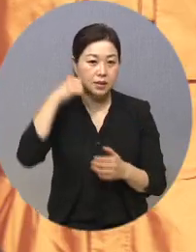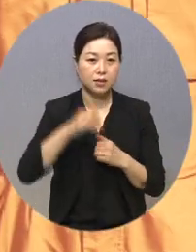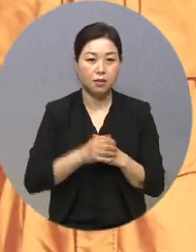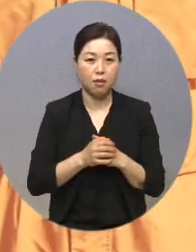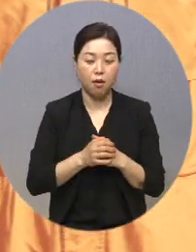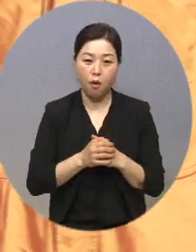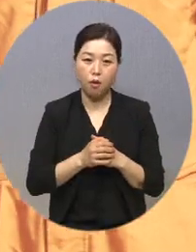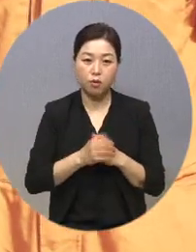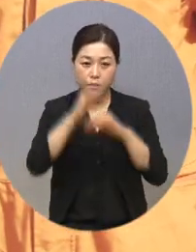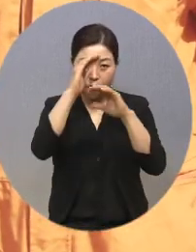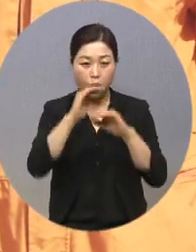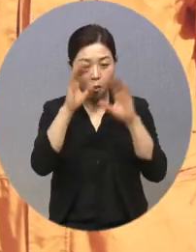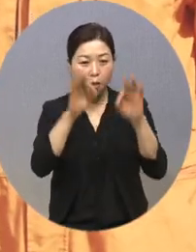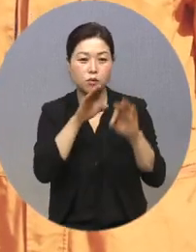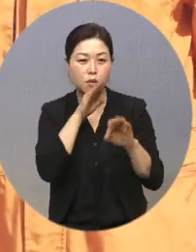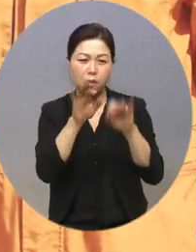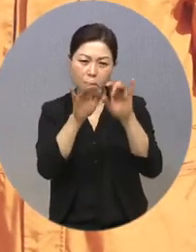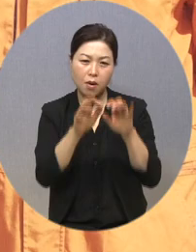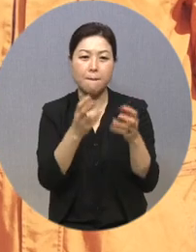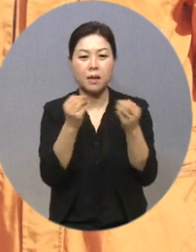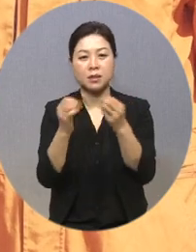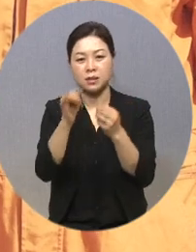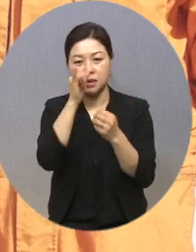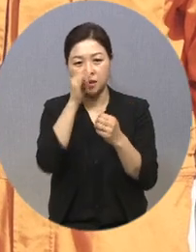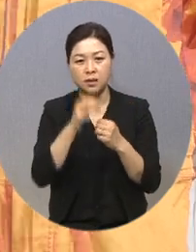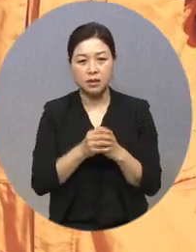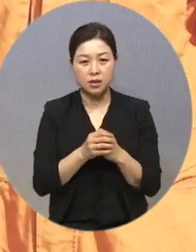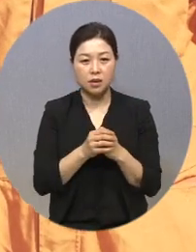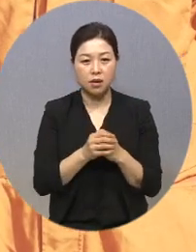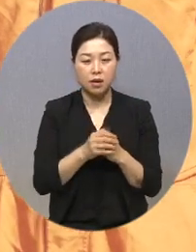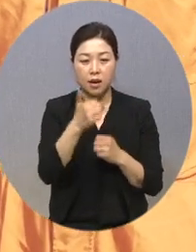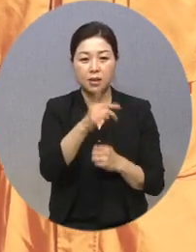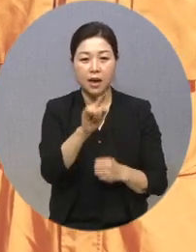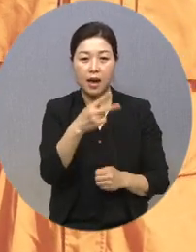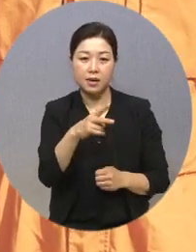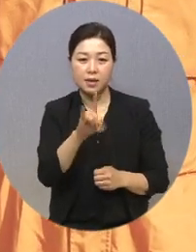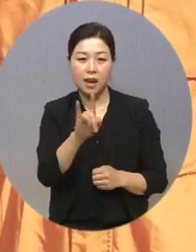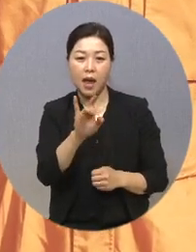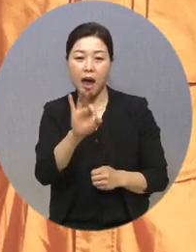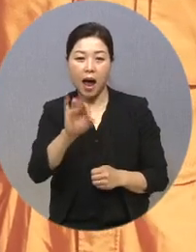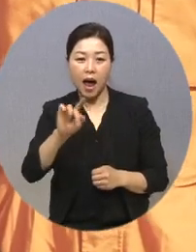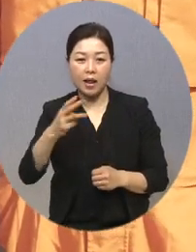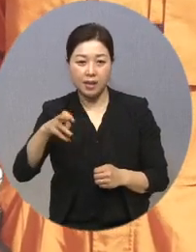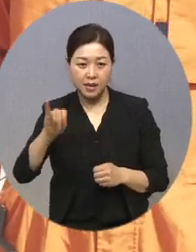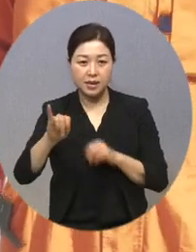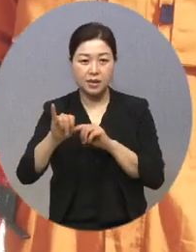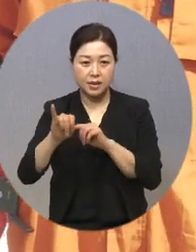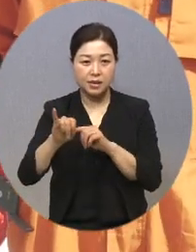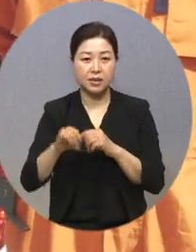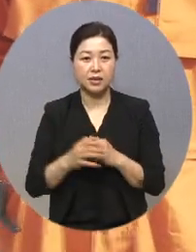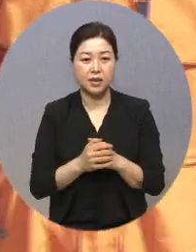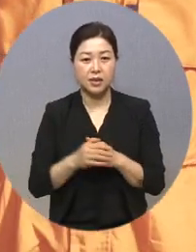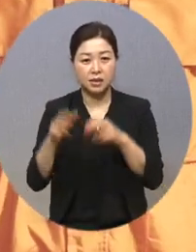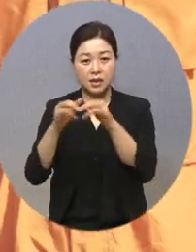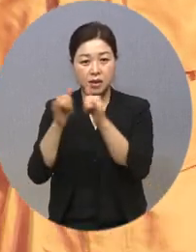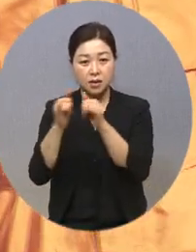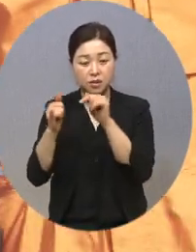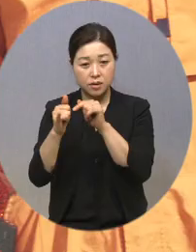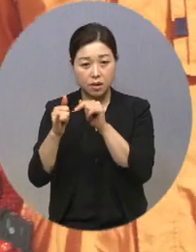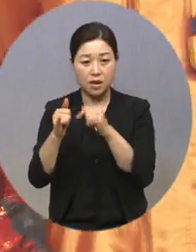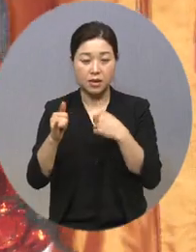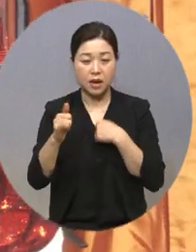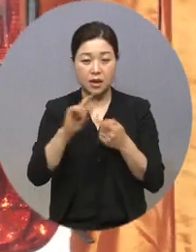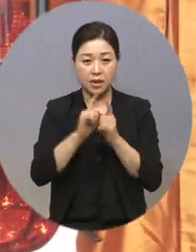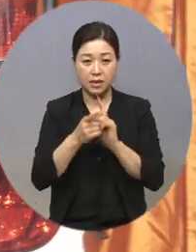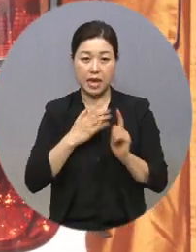굉장하더라고요. 제가 어떤 분이 어떤 시인이 이런 말 했어. 나 대 아리. 장애인이라는 것은 나 대신 알아주는 일. 그분이 장애인이